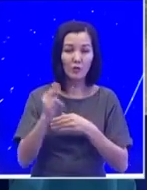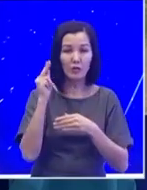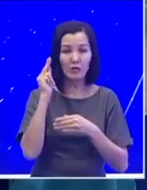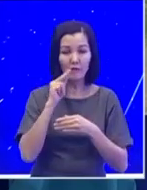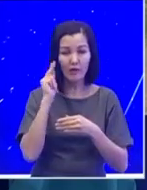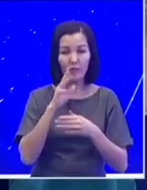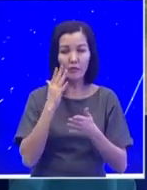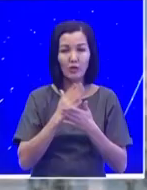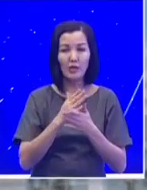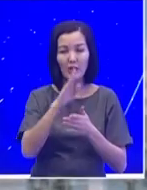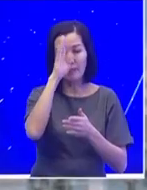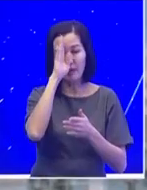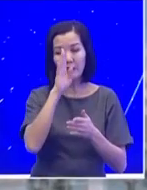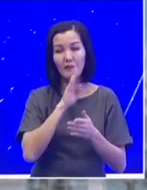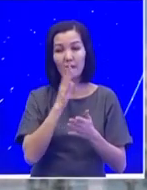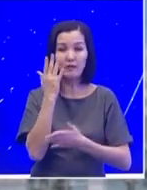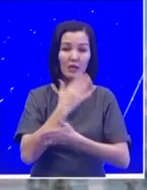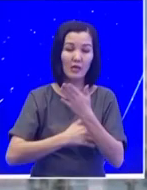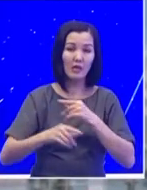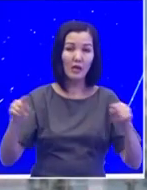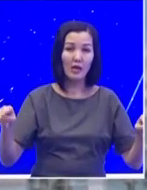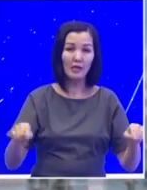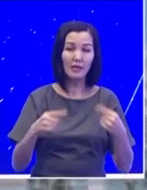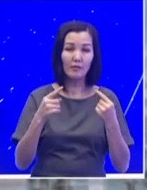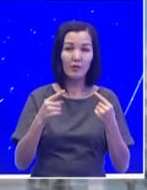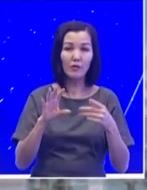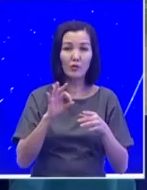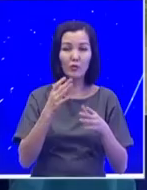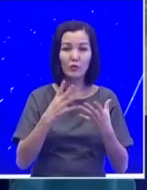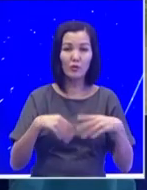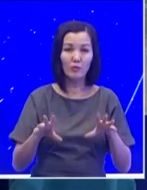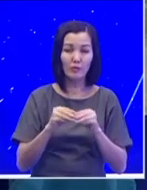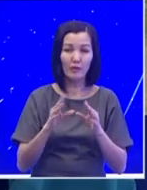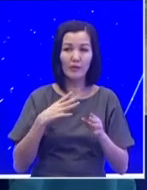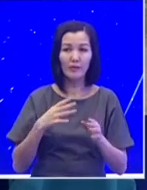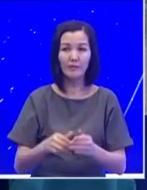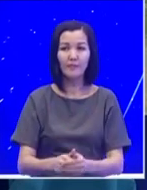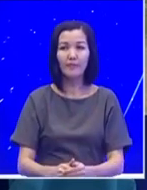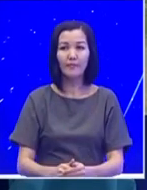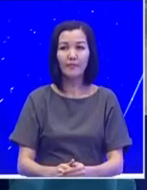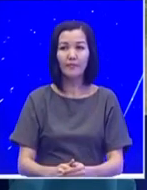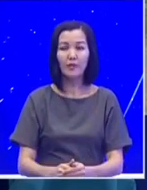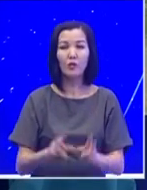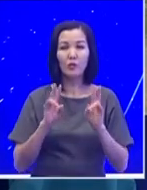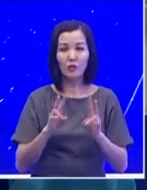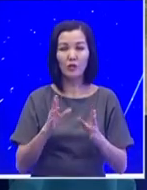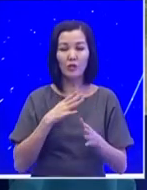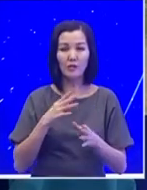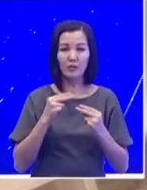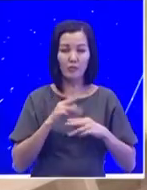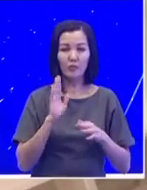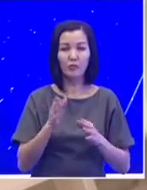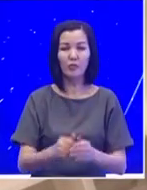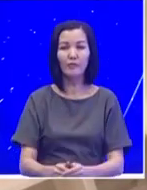чтобы мальчики и девочки-инвалиды могли адаптироваться в социуме и чувствовали себя комфортно. Конечно, это нелегко сделать, но сейчас мы над этим